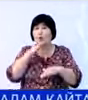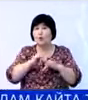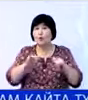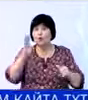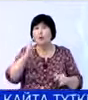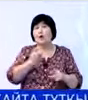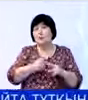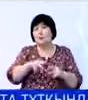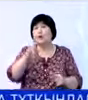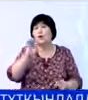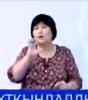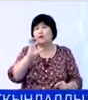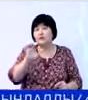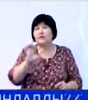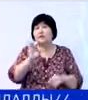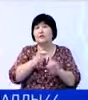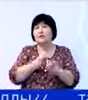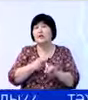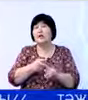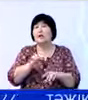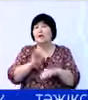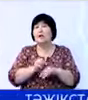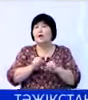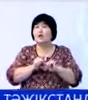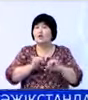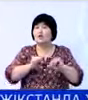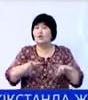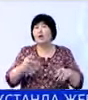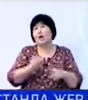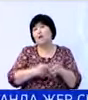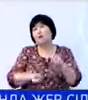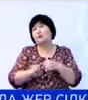бұл коронавирус инфекциясының індетінің етек алуына әкеліп соғуы мүмкін.